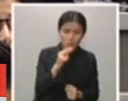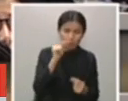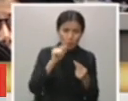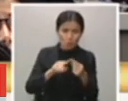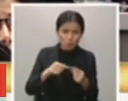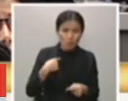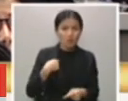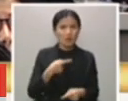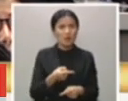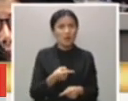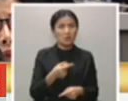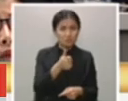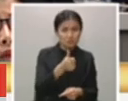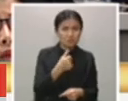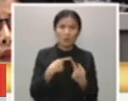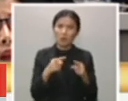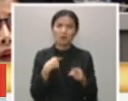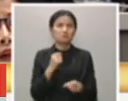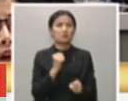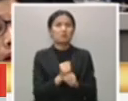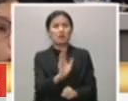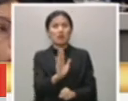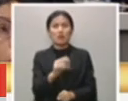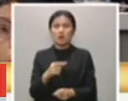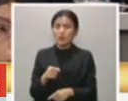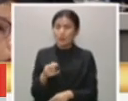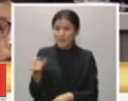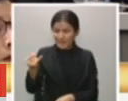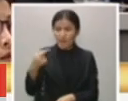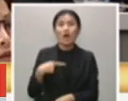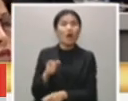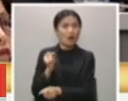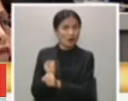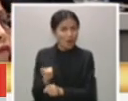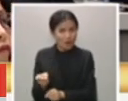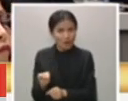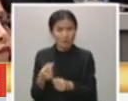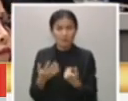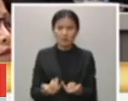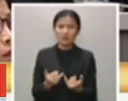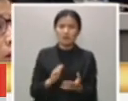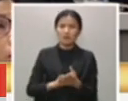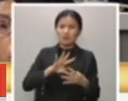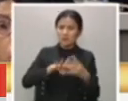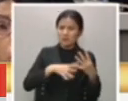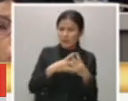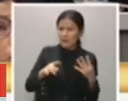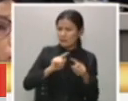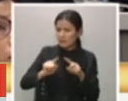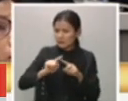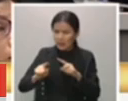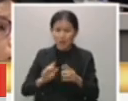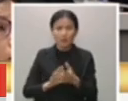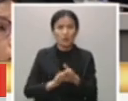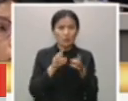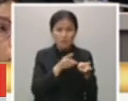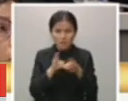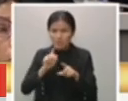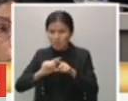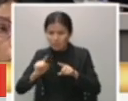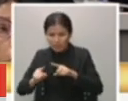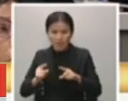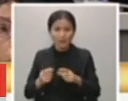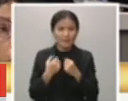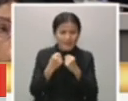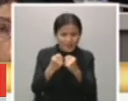จริงทำไมมาตรการที่ท่านออกมามากมายเนี่ยมันจึงไม่สามารถกระตุ้นเศรษฐกิจได้จริงๆแล้ววิธีการกระตุ้นเศรษฐกิจการมอง